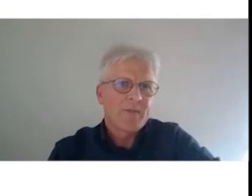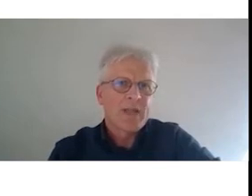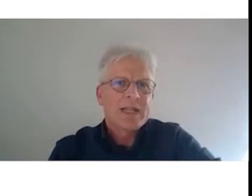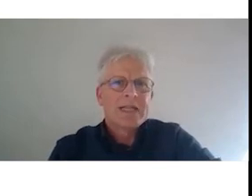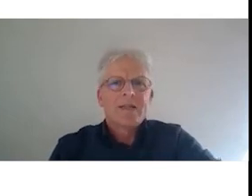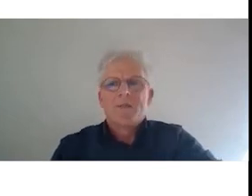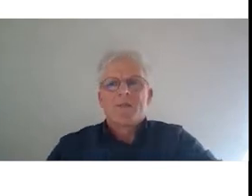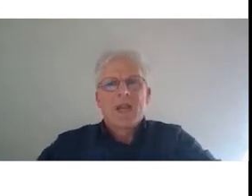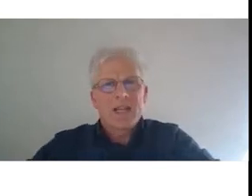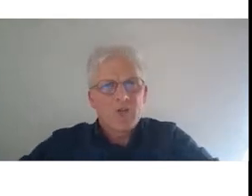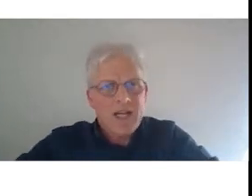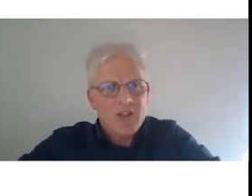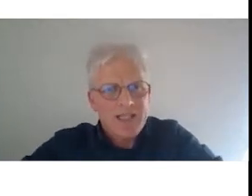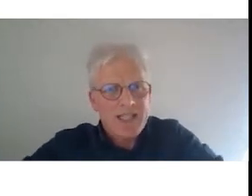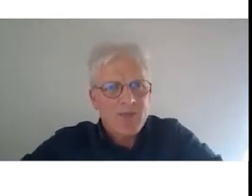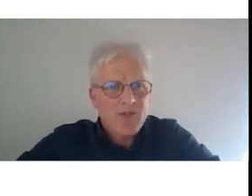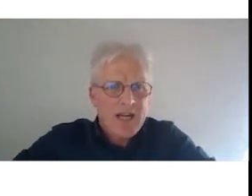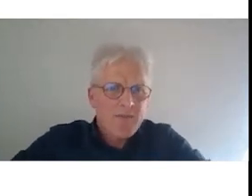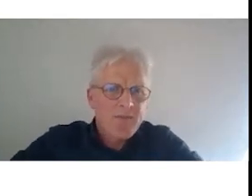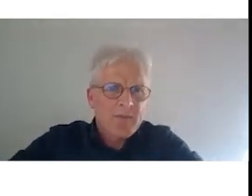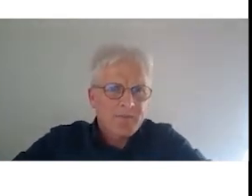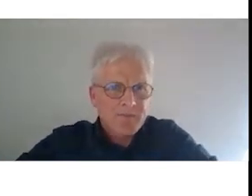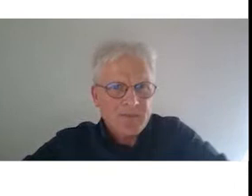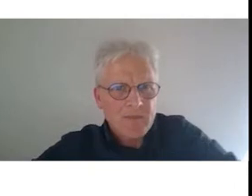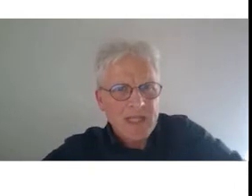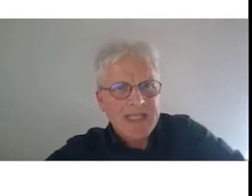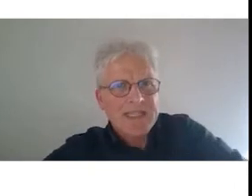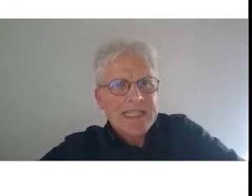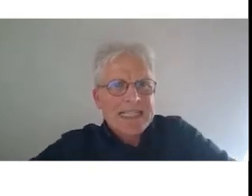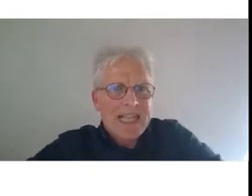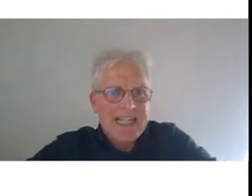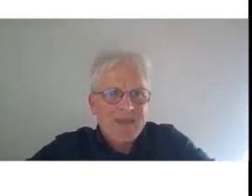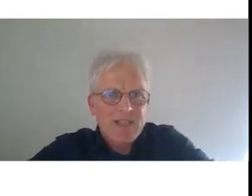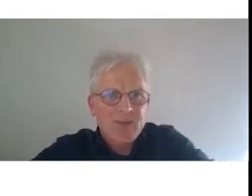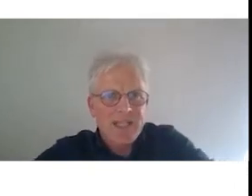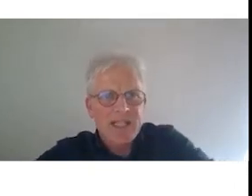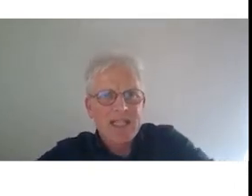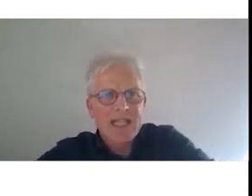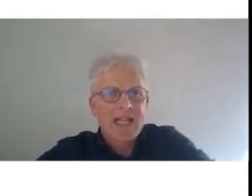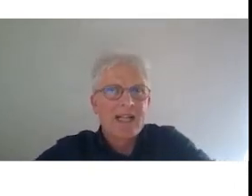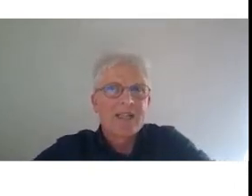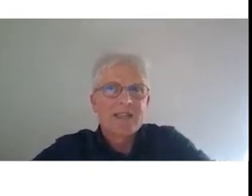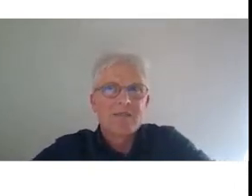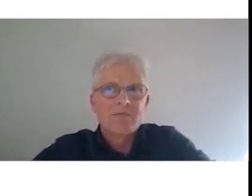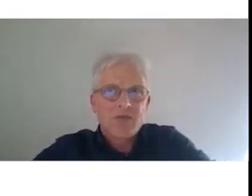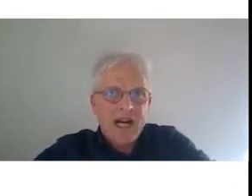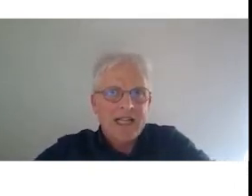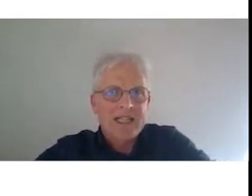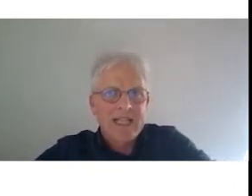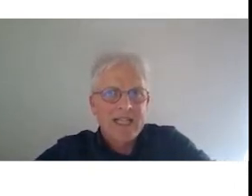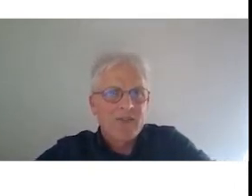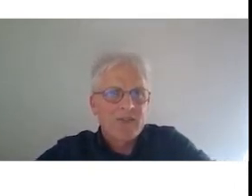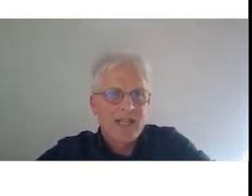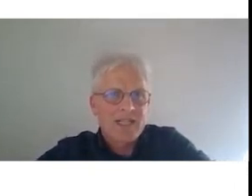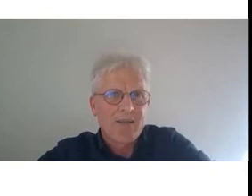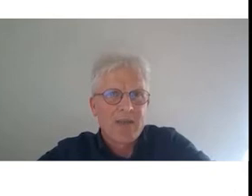Lehrkräfteperspektive. Ein überraschendes Ergebnis war, dass 23% der Befragten,